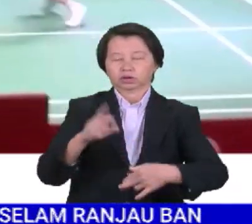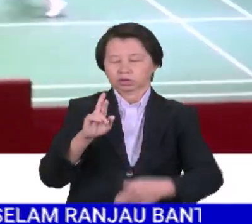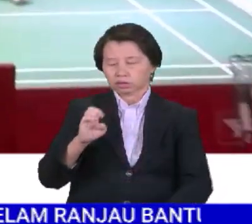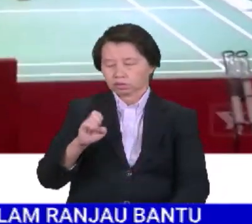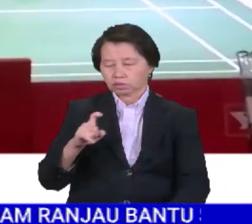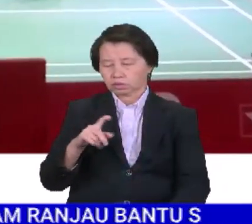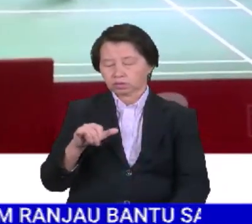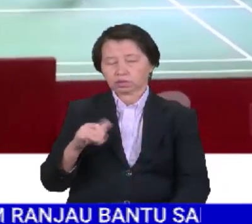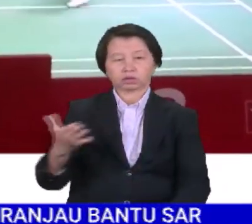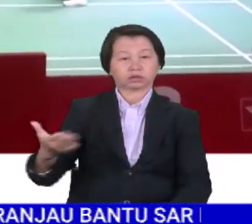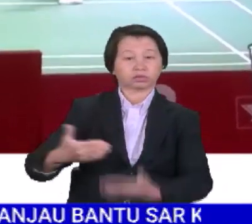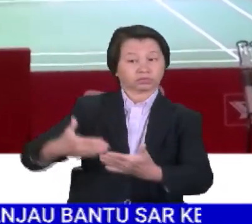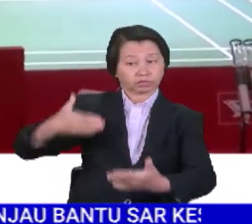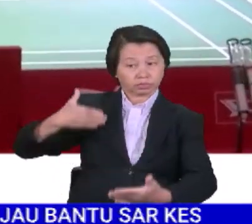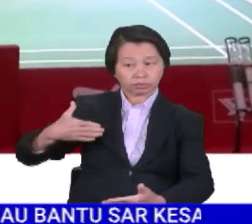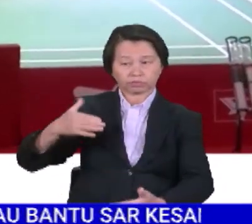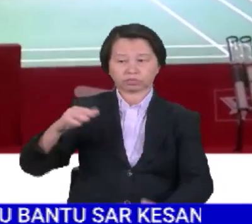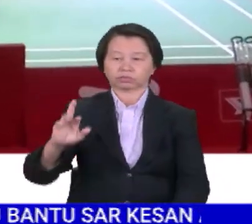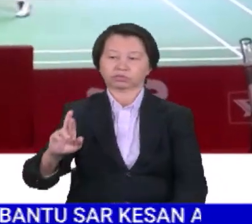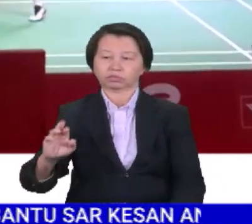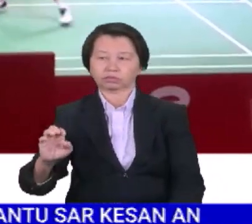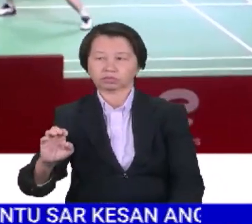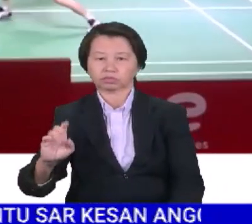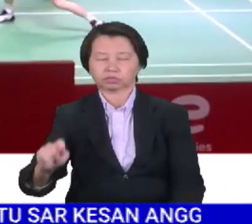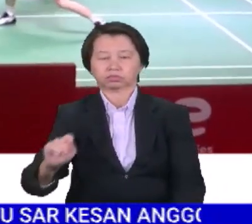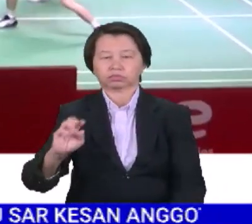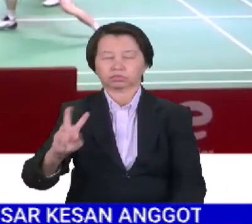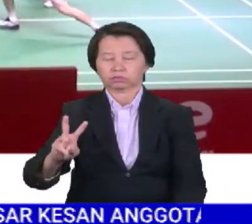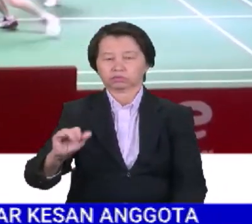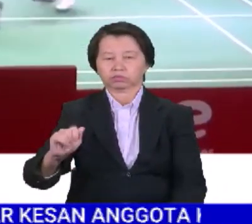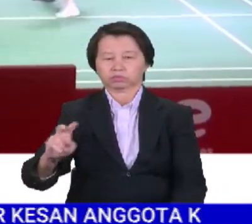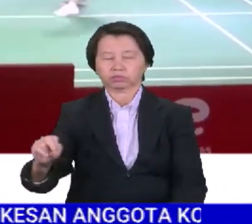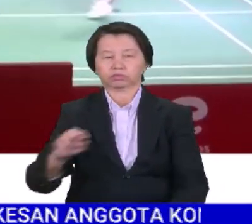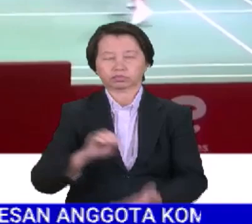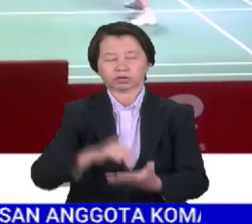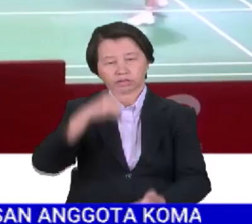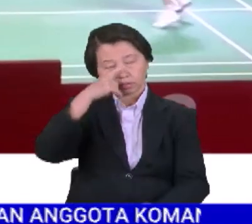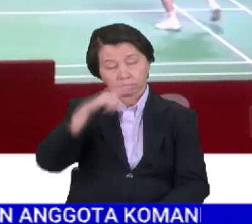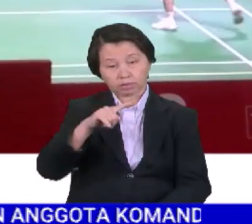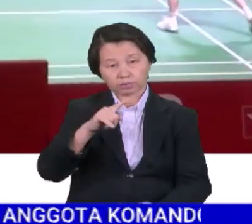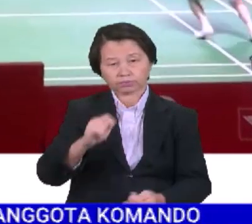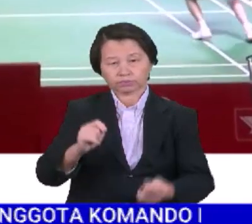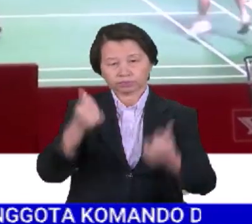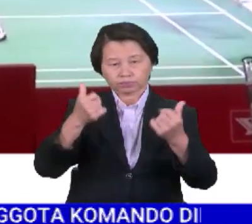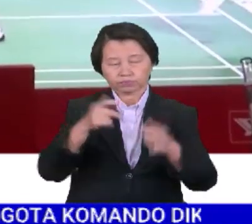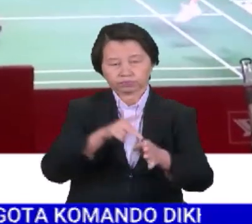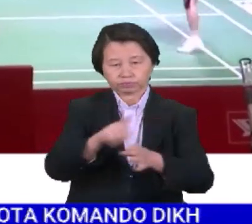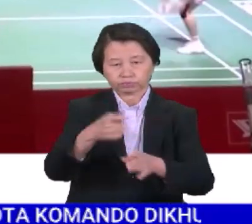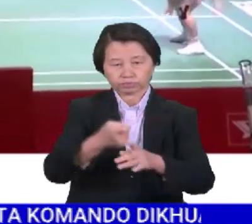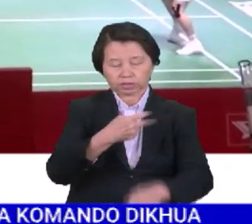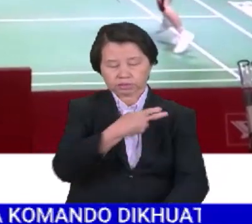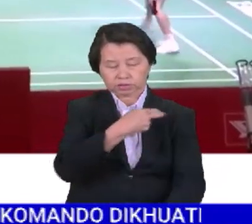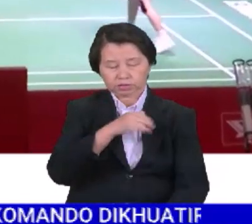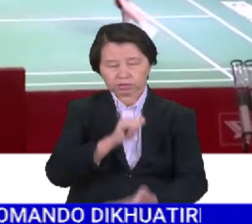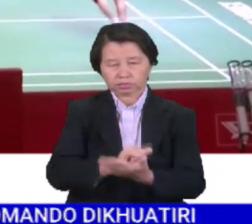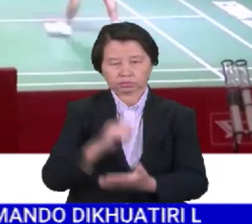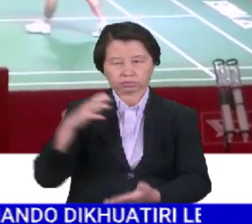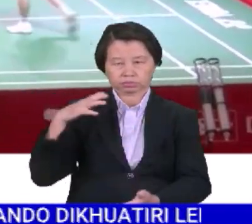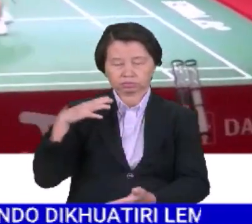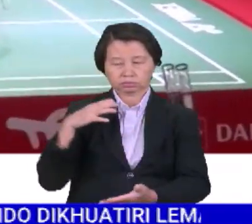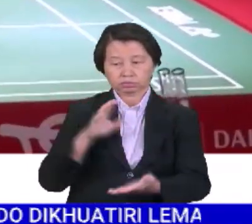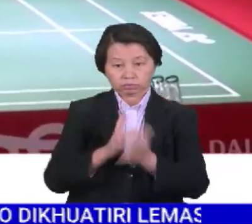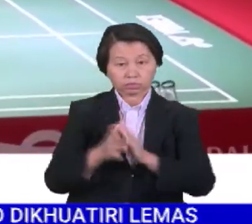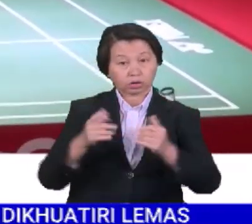pernah menggandingkan AON dan E ketika seringan Pal Thomas 2022 di Bangkok Thailand percaturan pakar bergu dari Indonesia itu ternyata